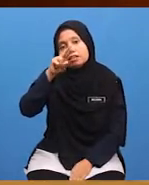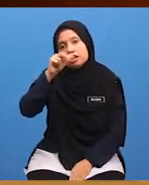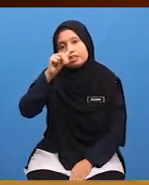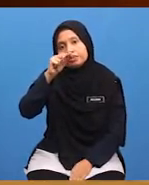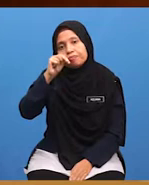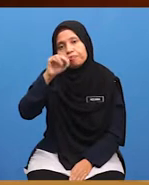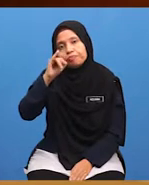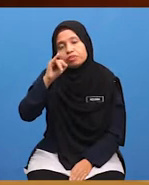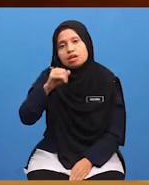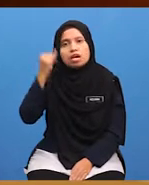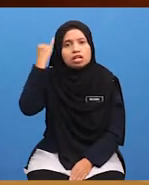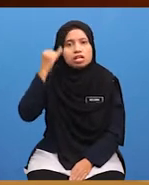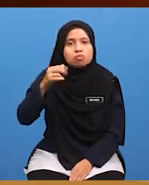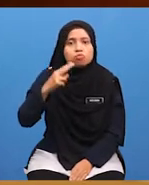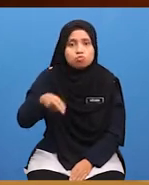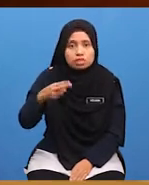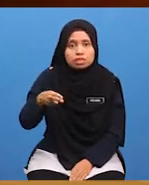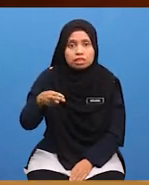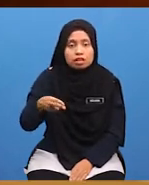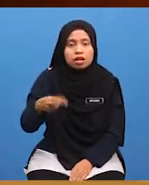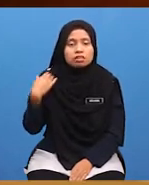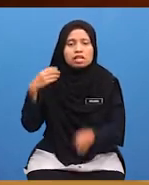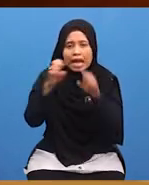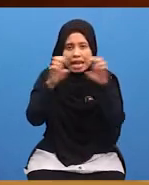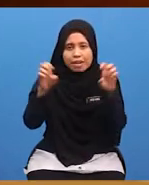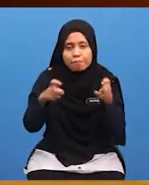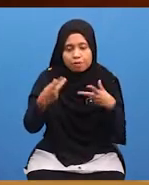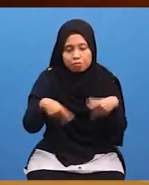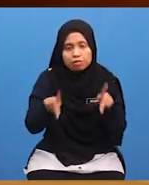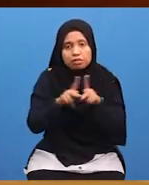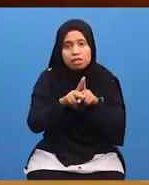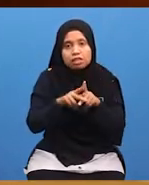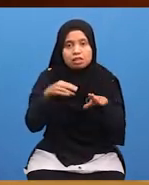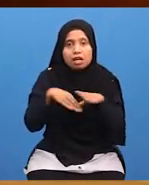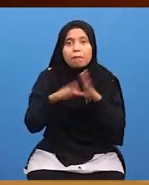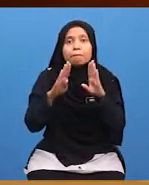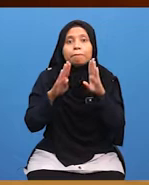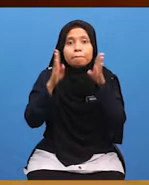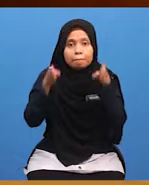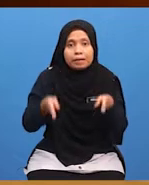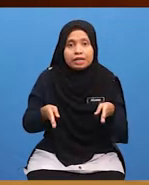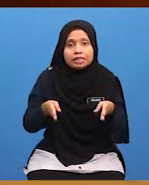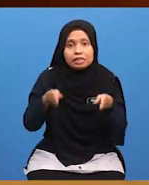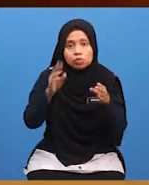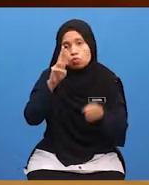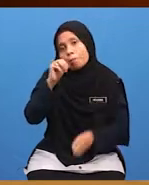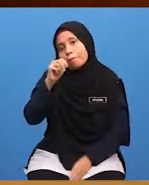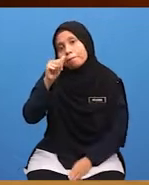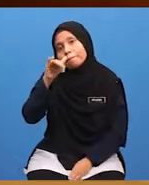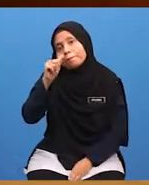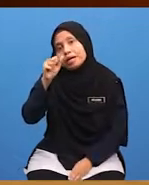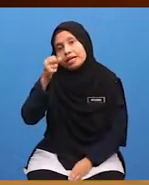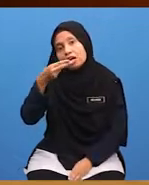Ilmu sejarah juga merupakan antara elemen penting dalam dasar pendidikan Bani Umayyah dan dikhususkan